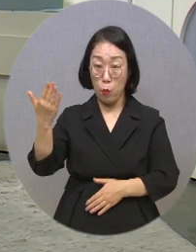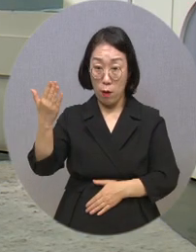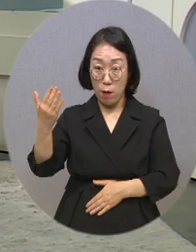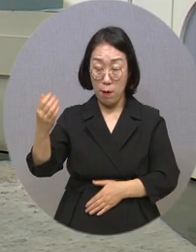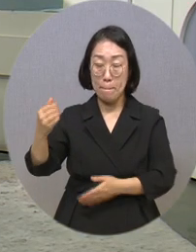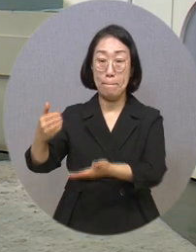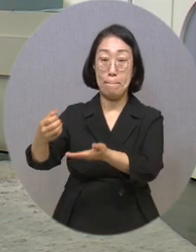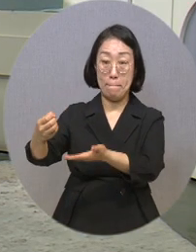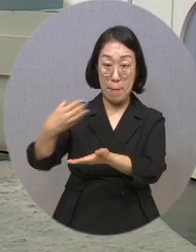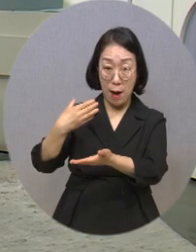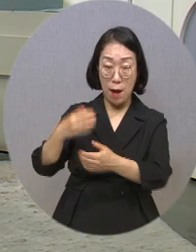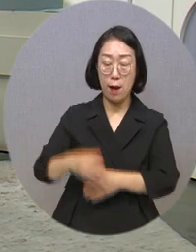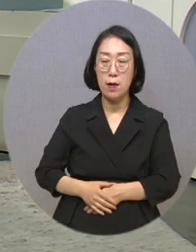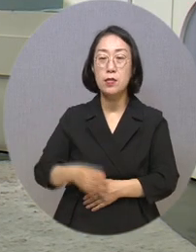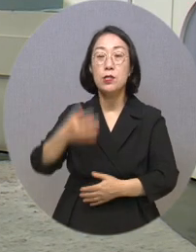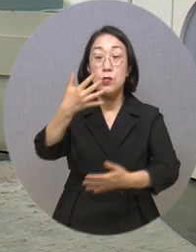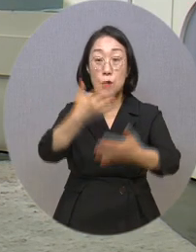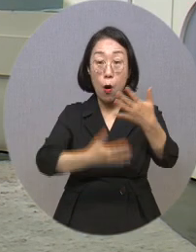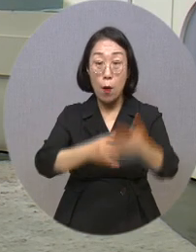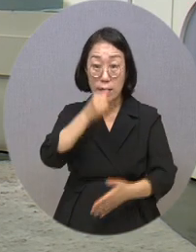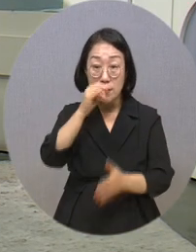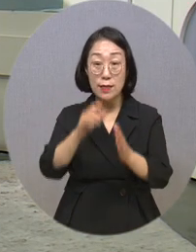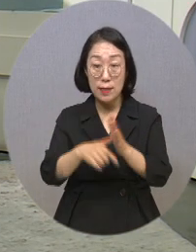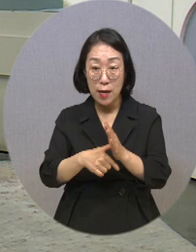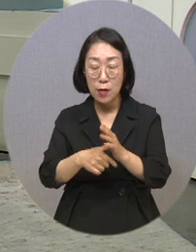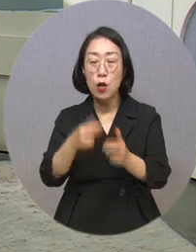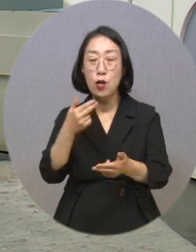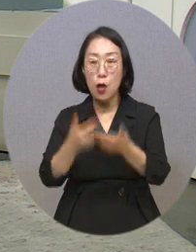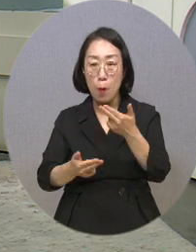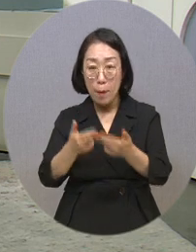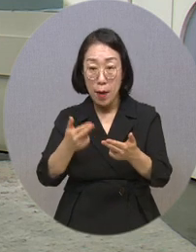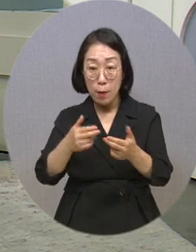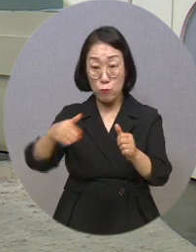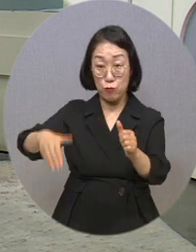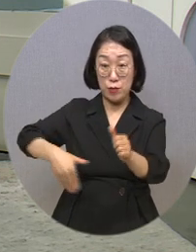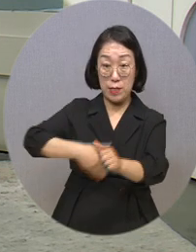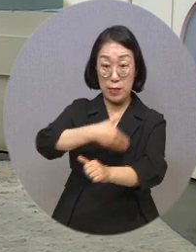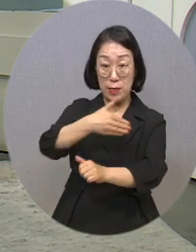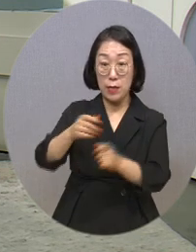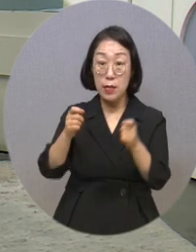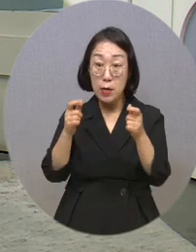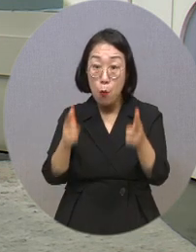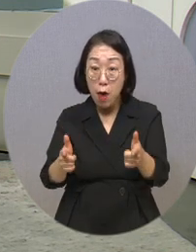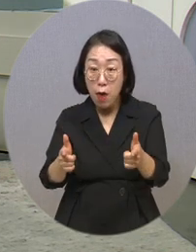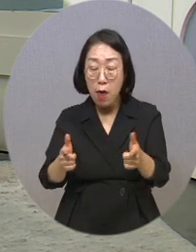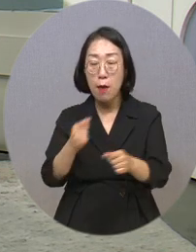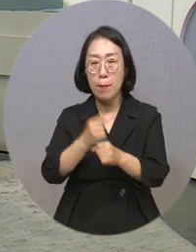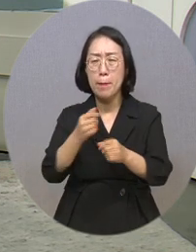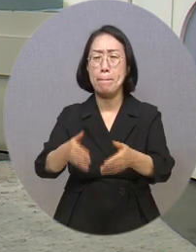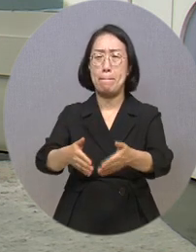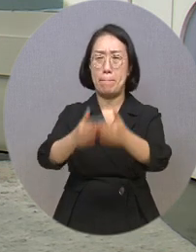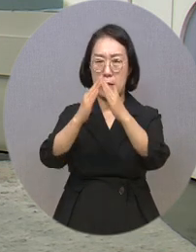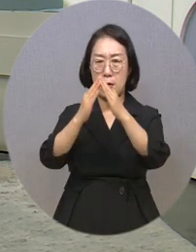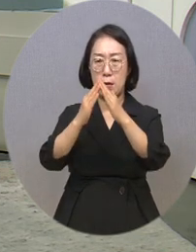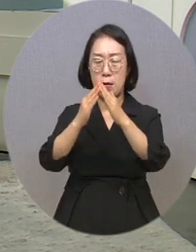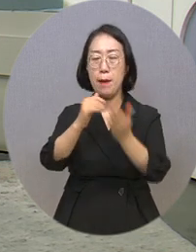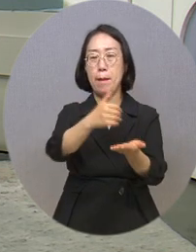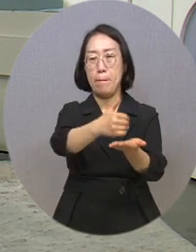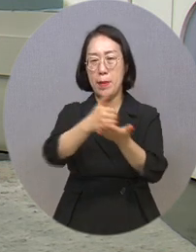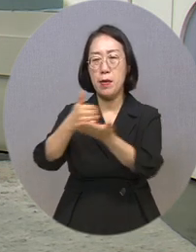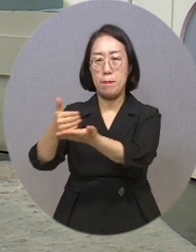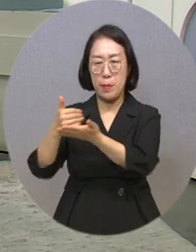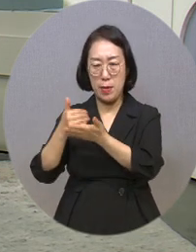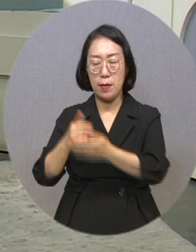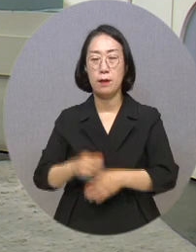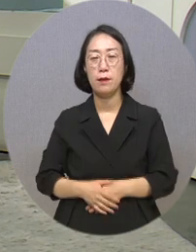저한테 그거 영화가 있을 때 이런 협회 만들어라 그렇잖아요 기회가 없을 것이다 이렇게 조언도 한 거죠.